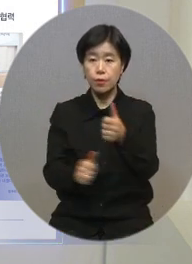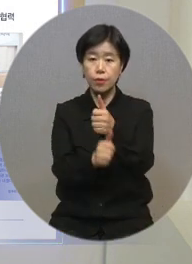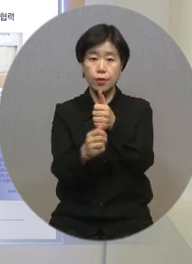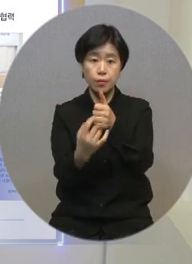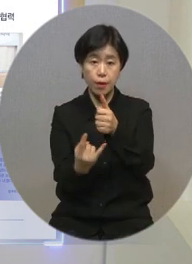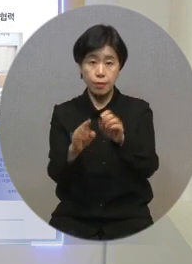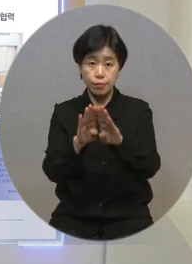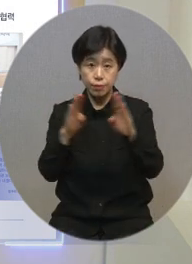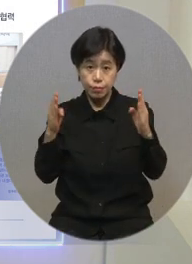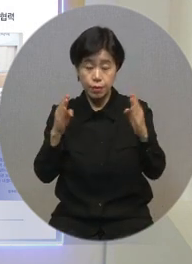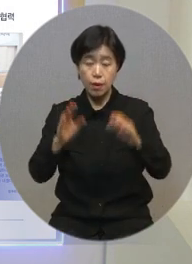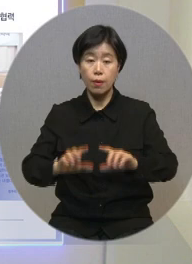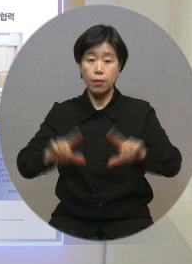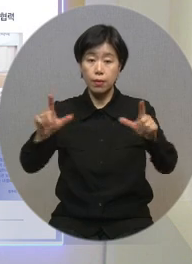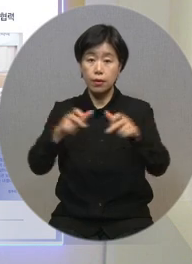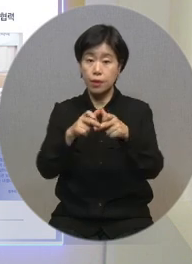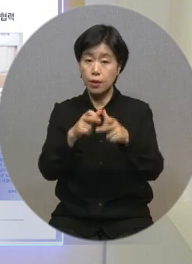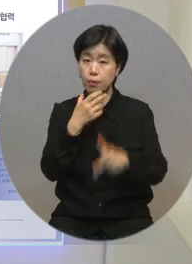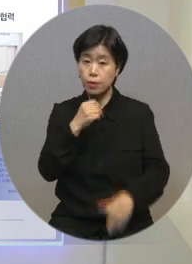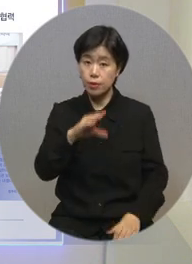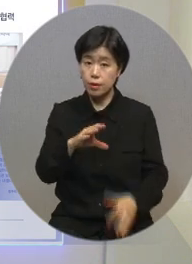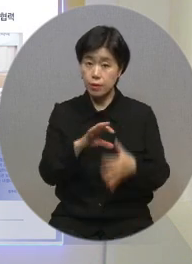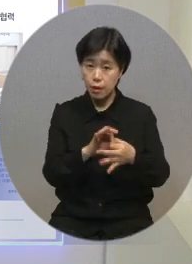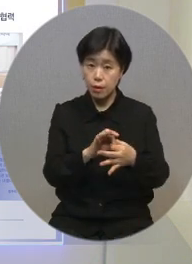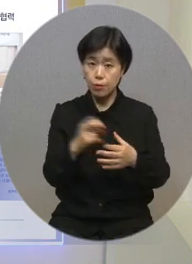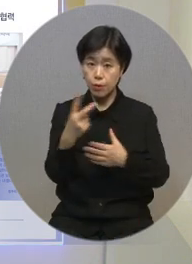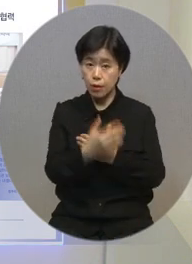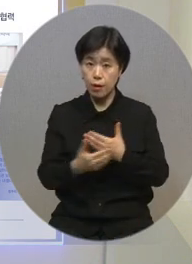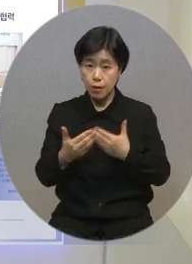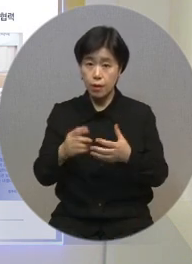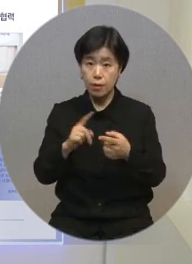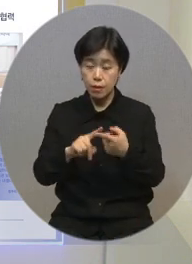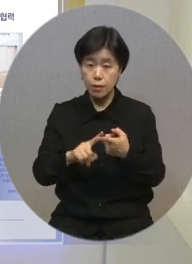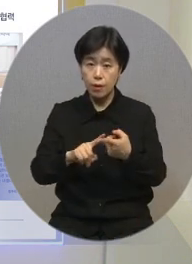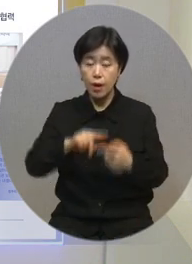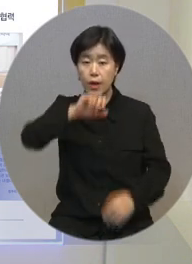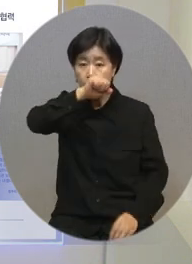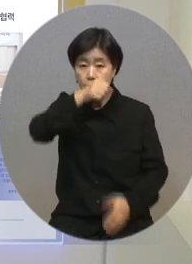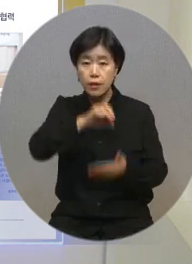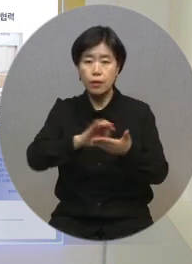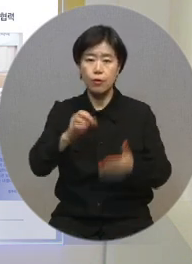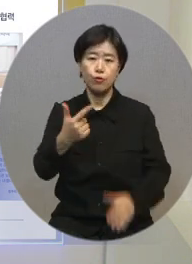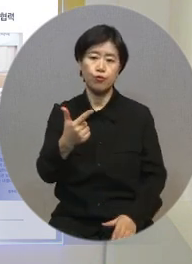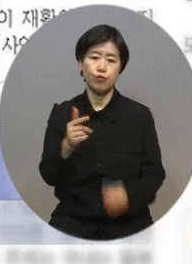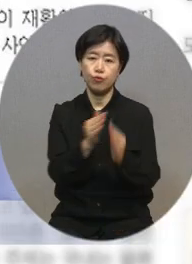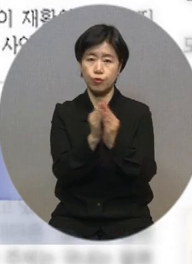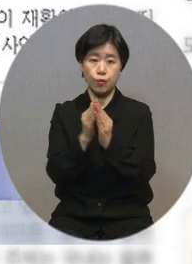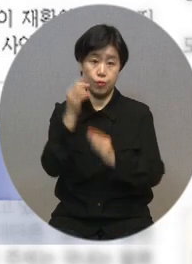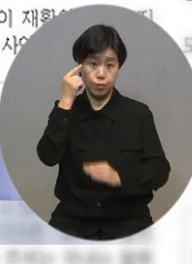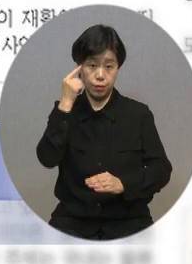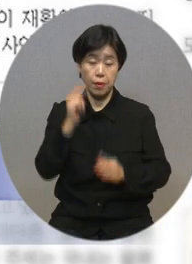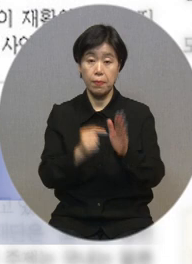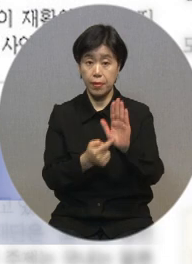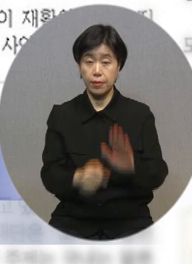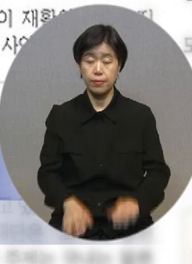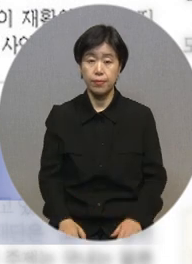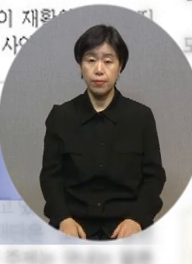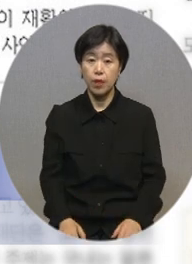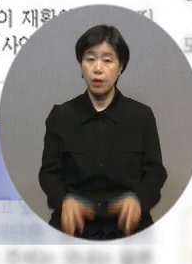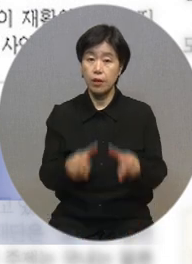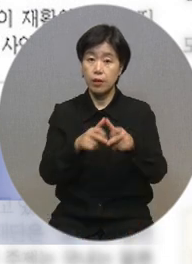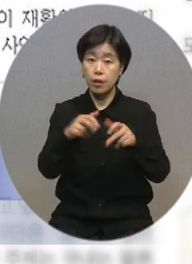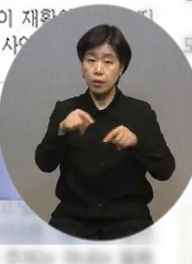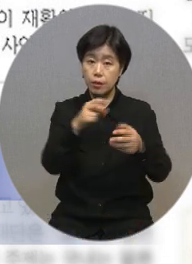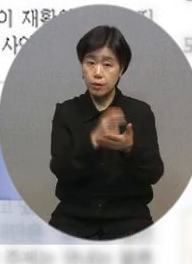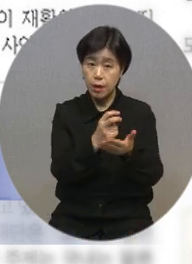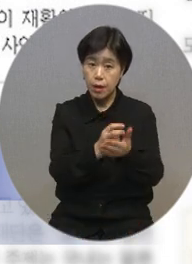개최해 올해 장애인 복지와 건강 등의 6조원을 투입한다고 밝혔습니다 장애인 정책 시행 계획